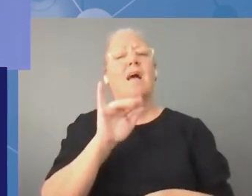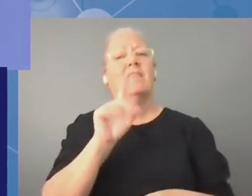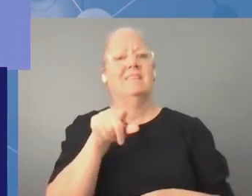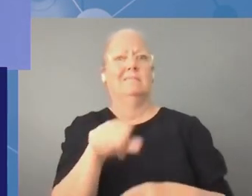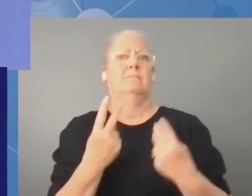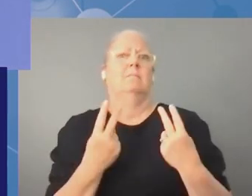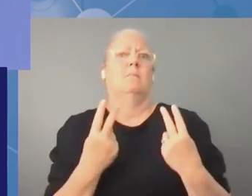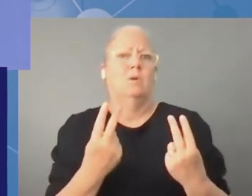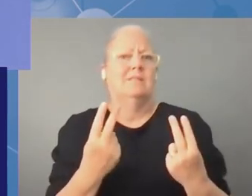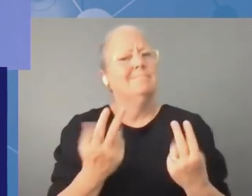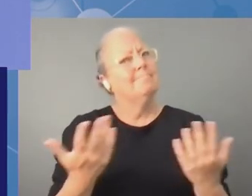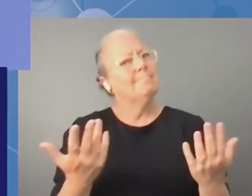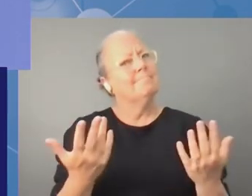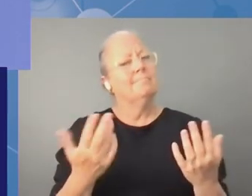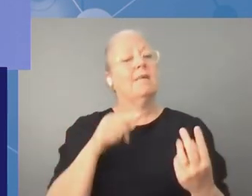شكرا.